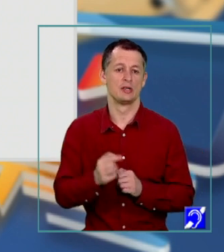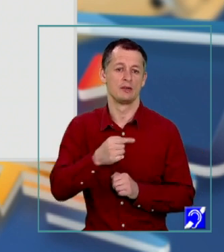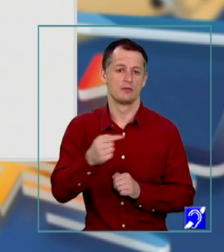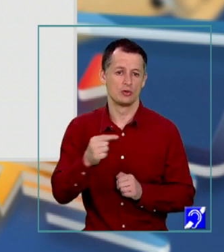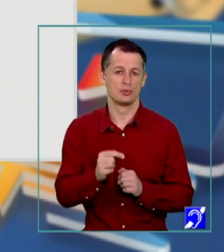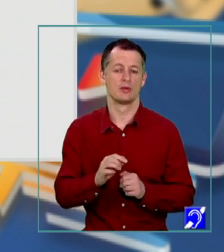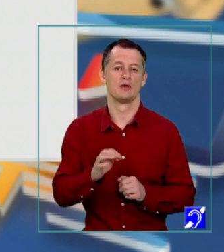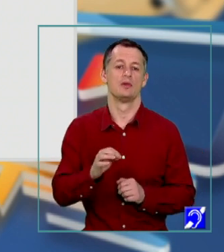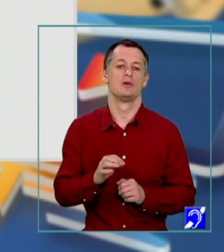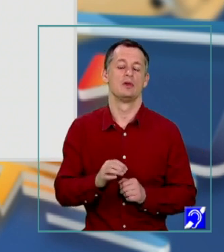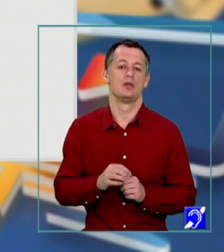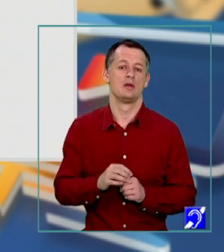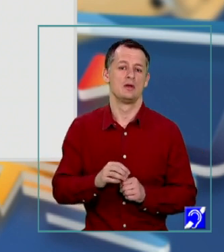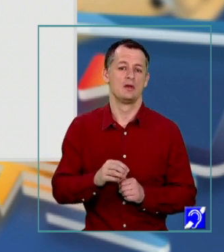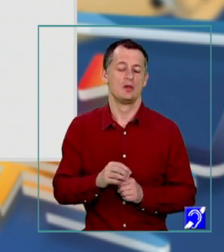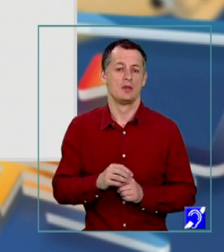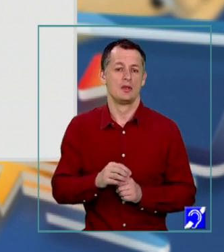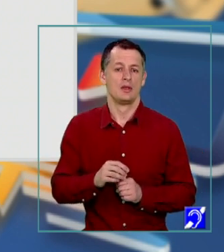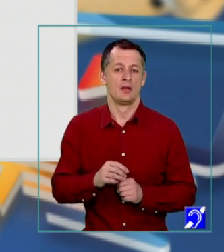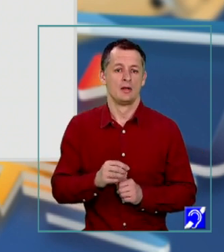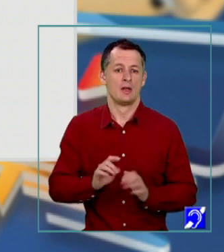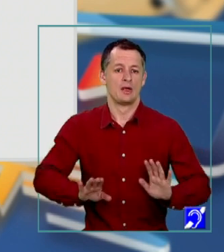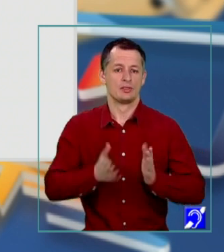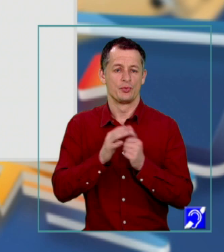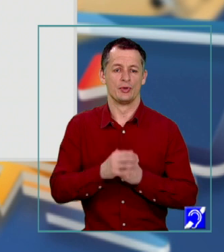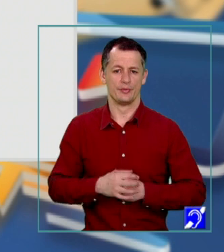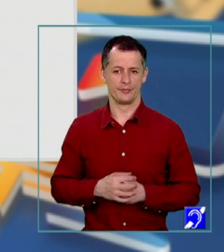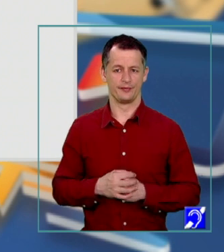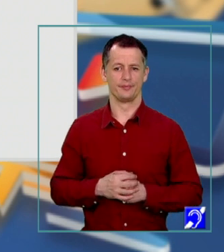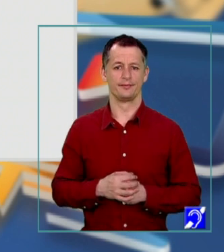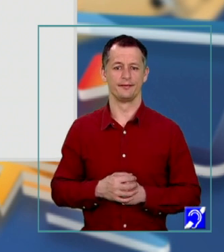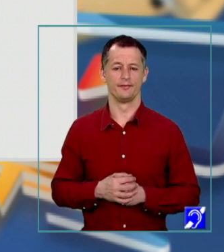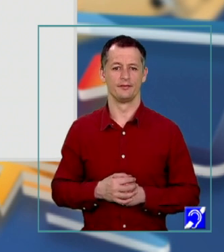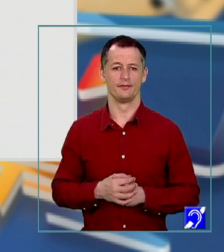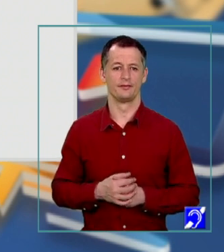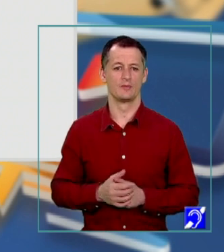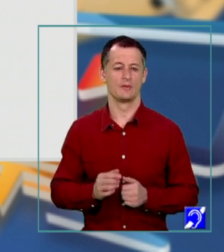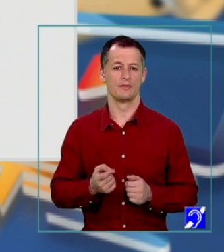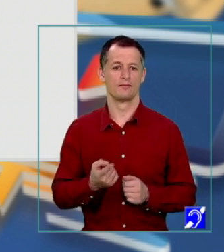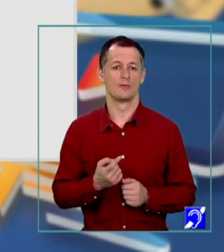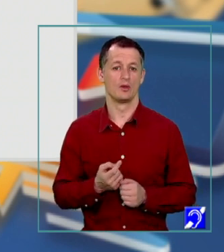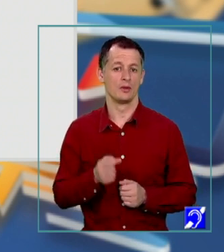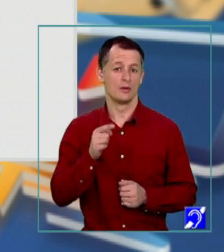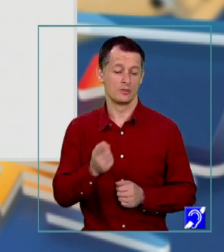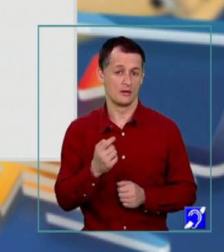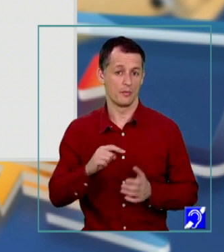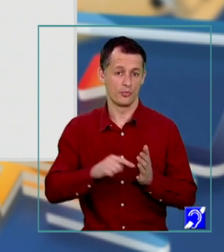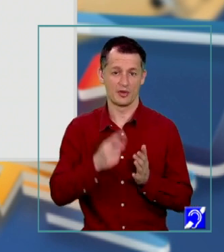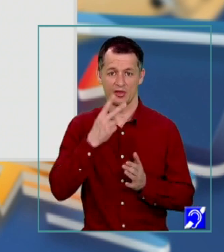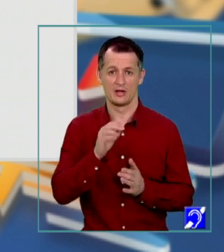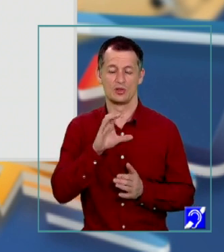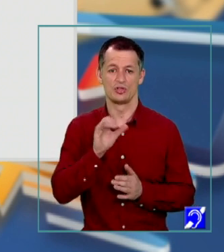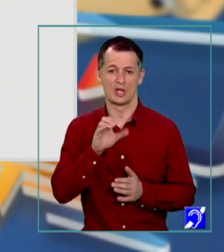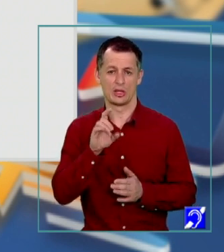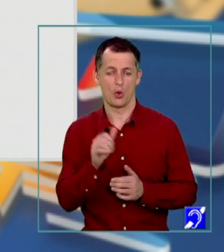este funcție numai de temperatură. Nu putem determina termodinamic energia internă. Din punct de vedere cinetico-molecular,